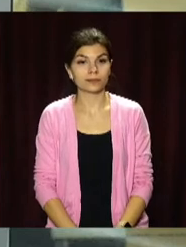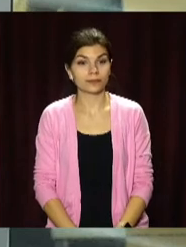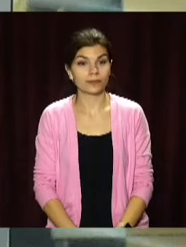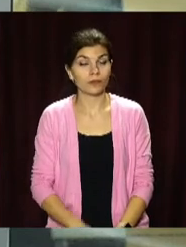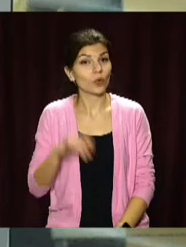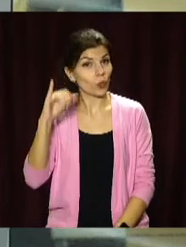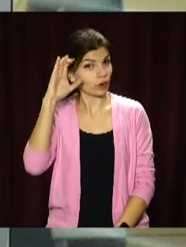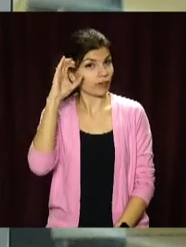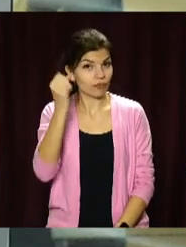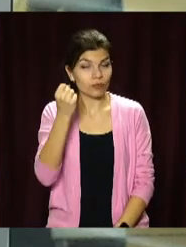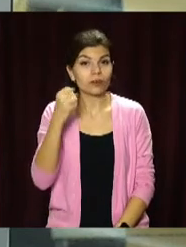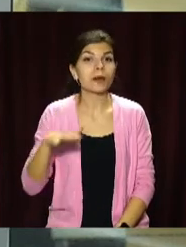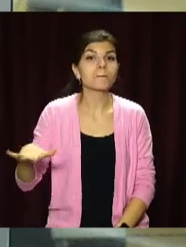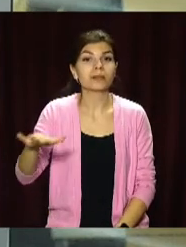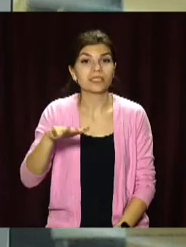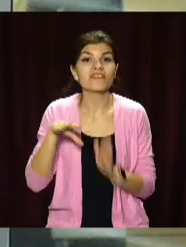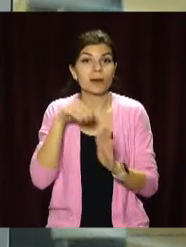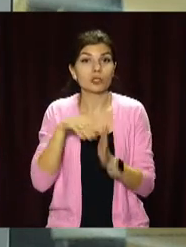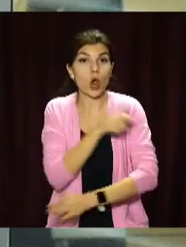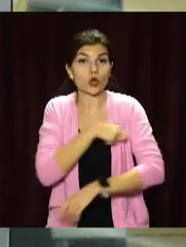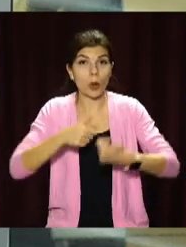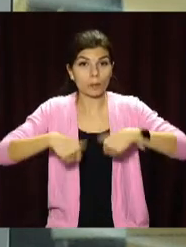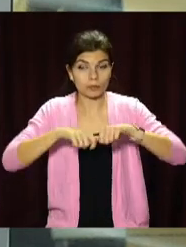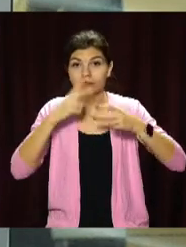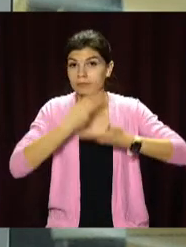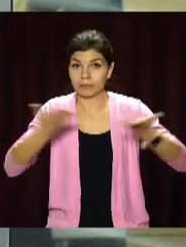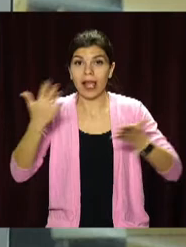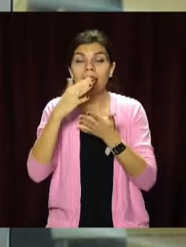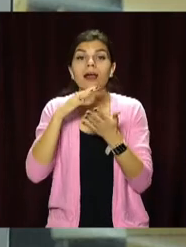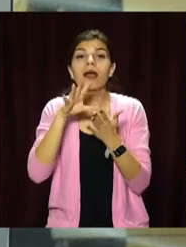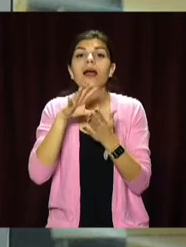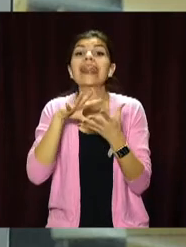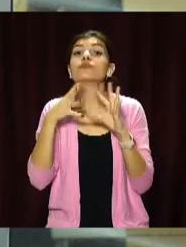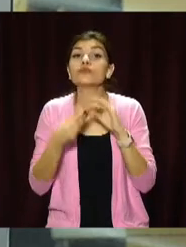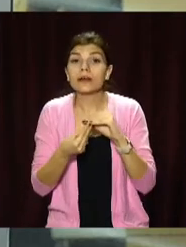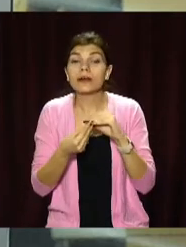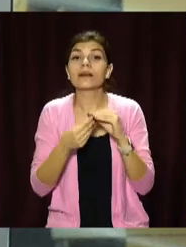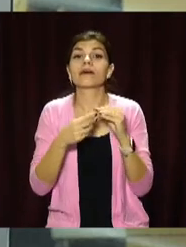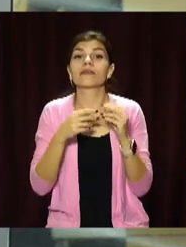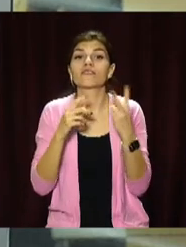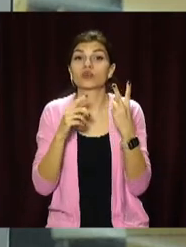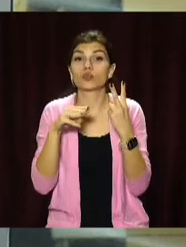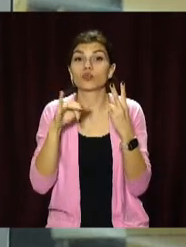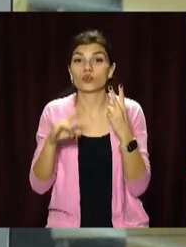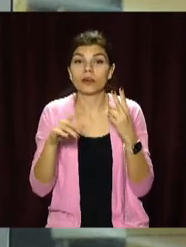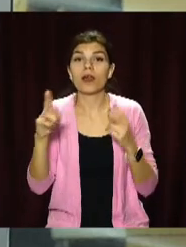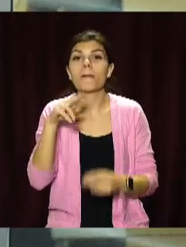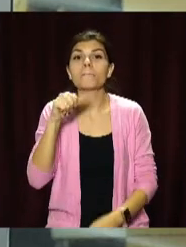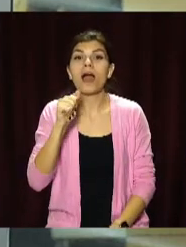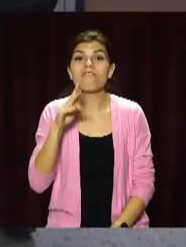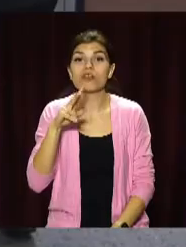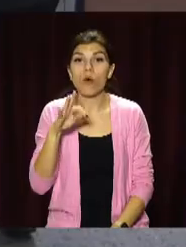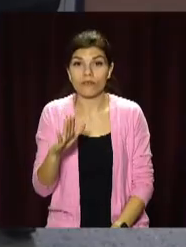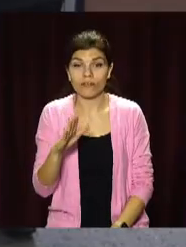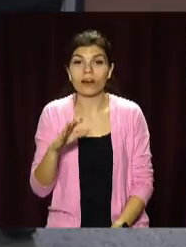У Кривому Розі міська територіальна виборча комісія оприлюднила результати другого туру виборів мера. За Костянтина Павлова, який є